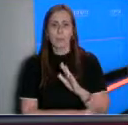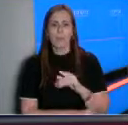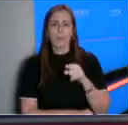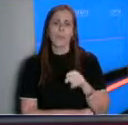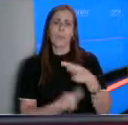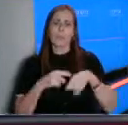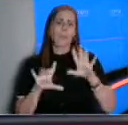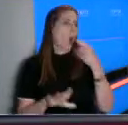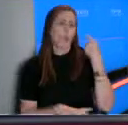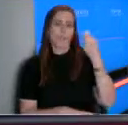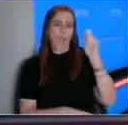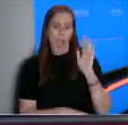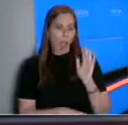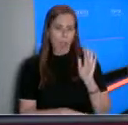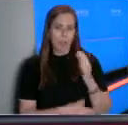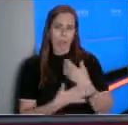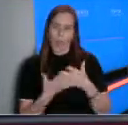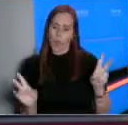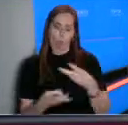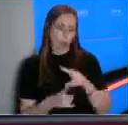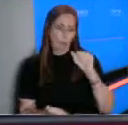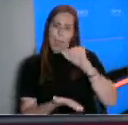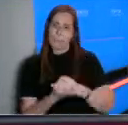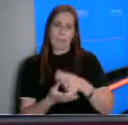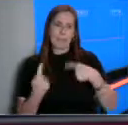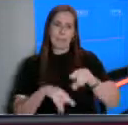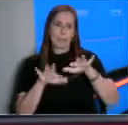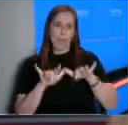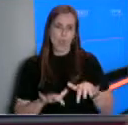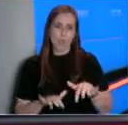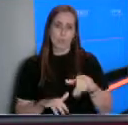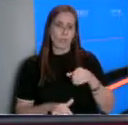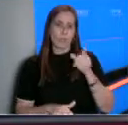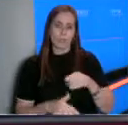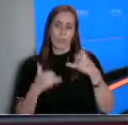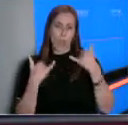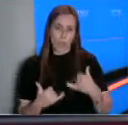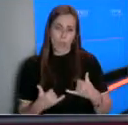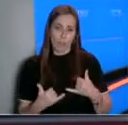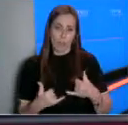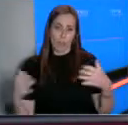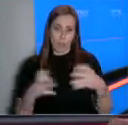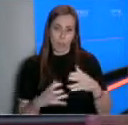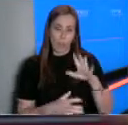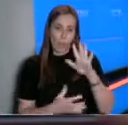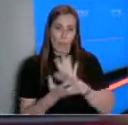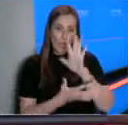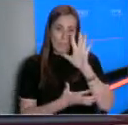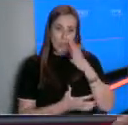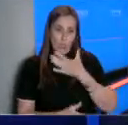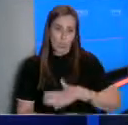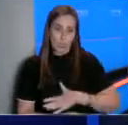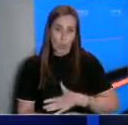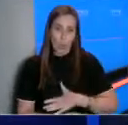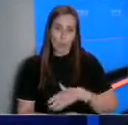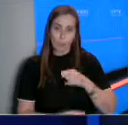אמרה, זה מגמה מאוד יקרה. אין לנו יכולת לממן את המגמה הזאת. אתם צריכים עכשיו, נאמר, קבוצה של 15 שירצו